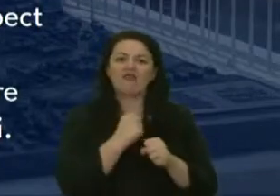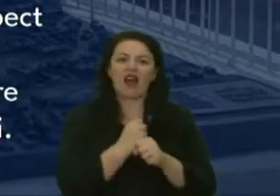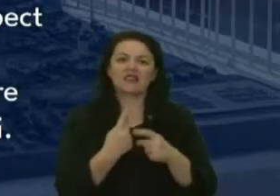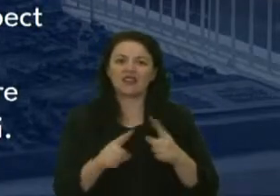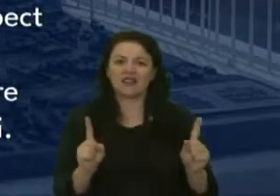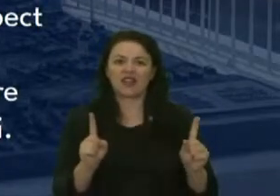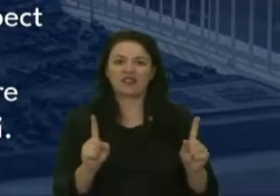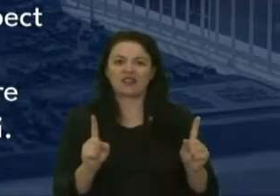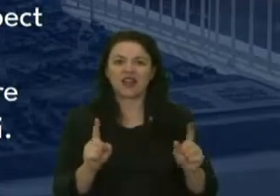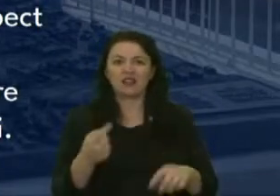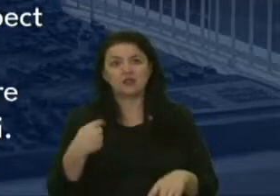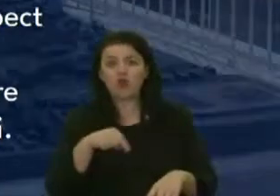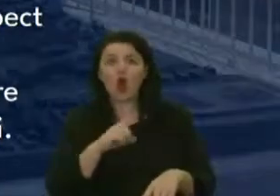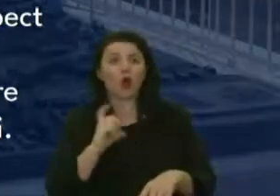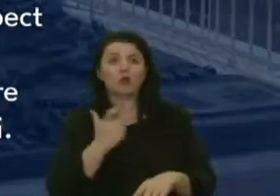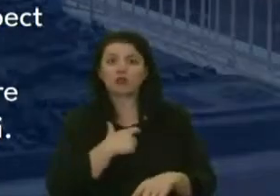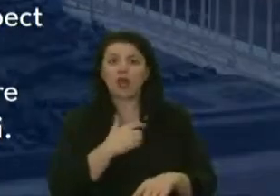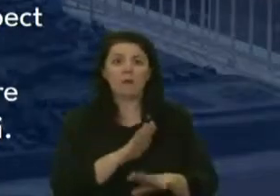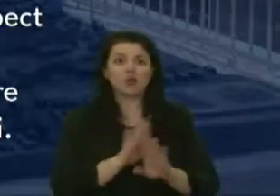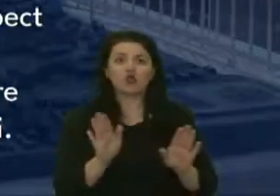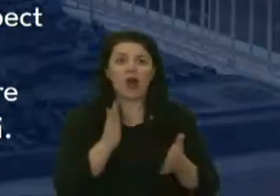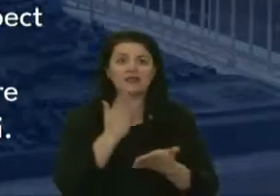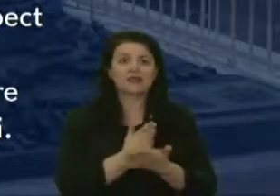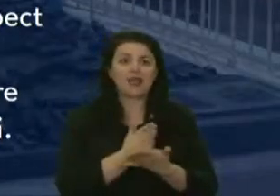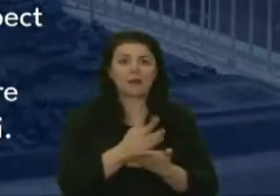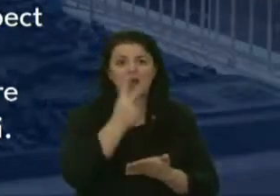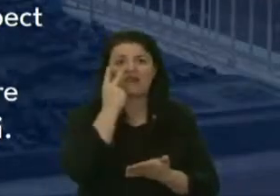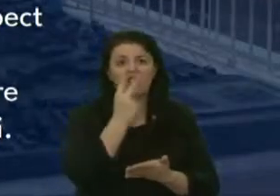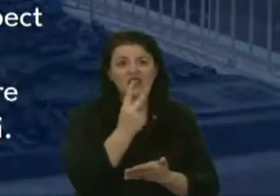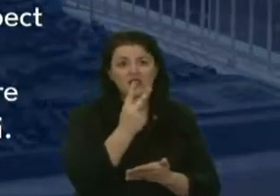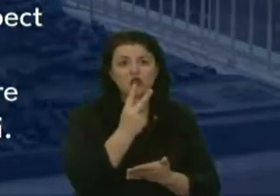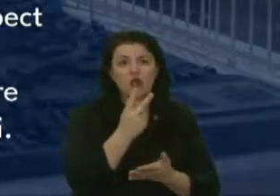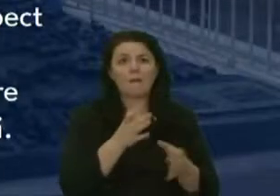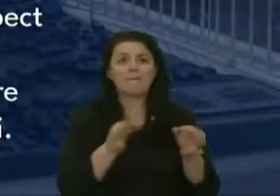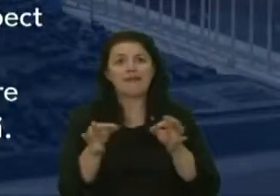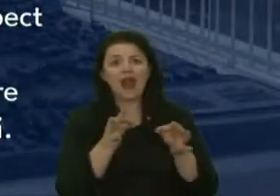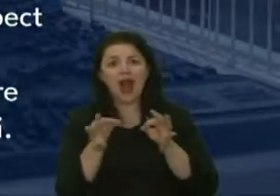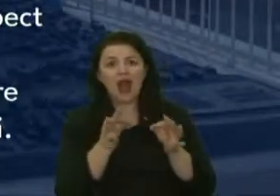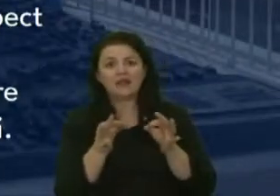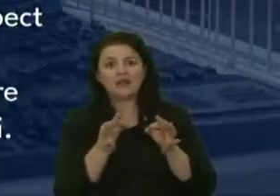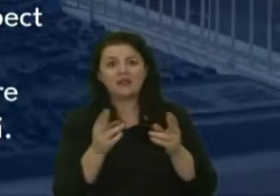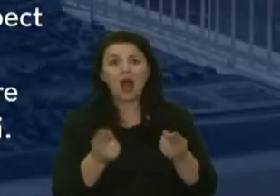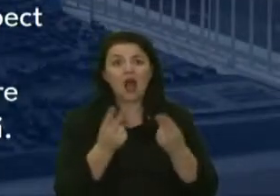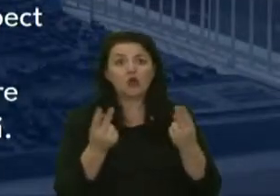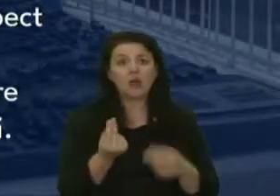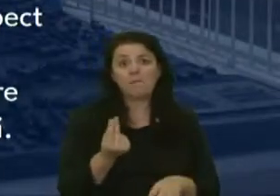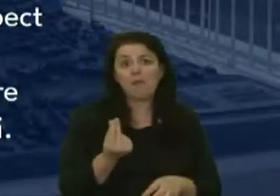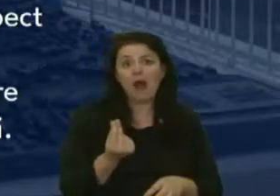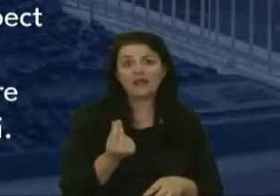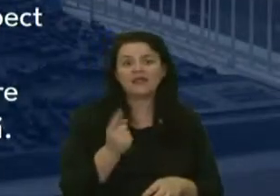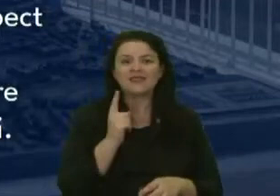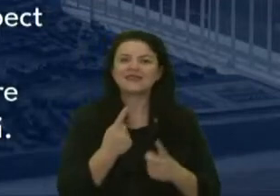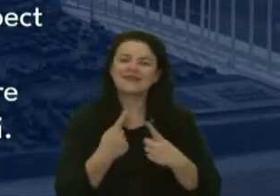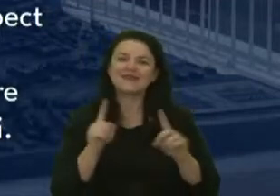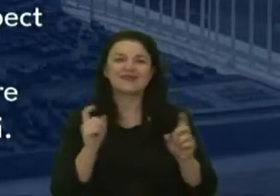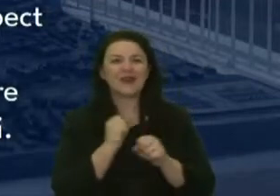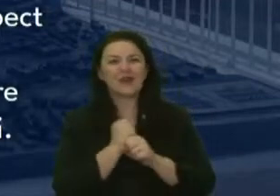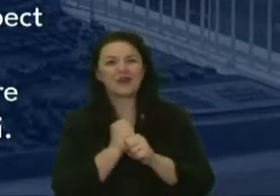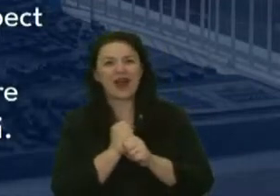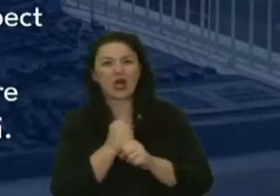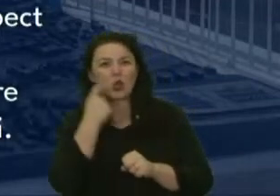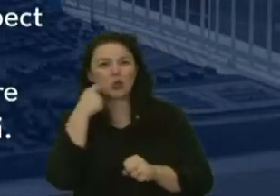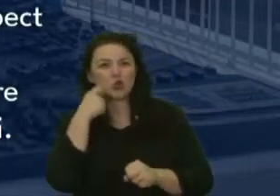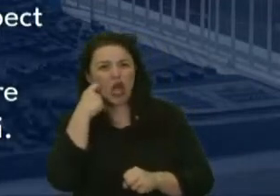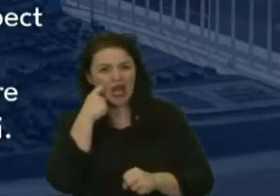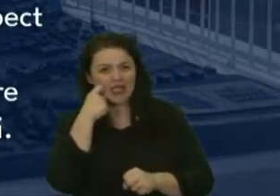noi putem doar să stabilim o viziune să stabilim un plan să căutăm bani să l implementăm dar diferența o fac oamenii în teren